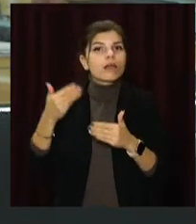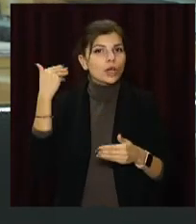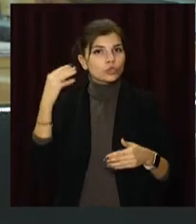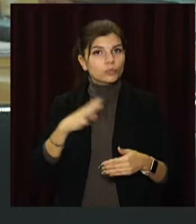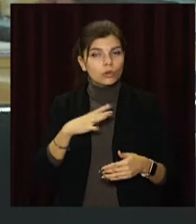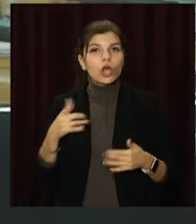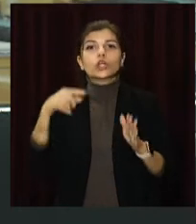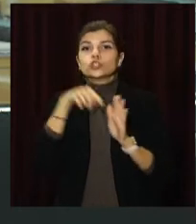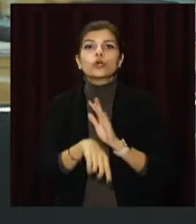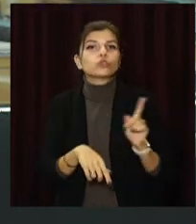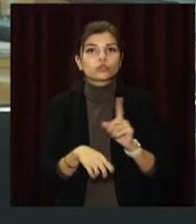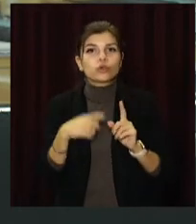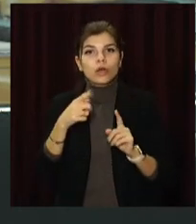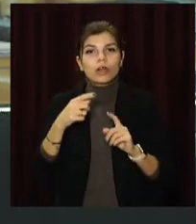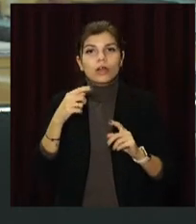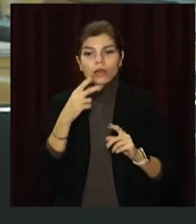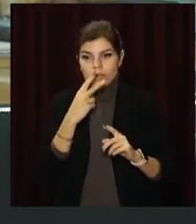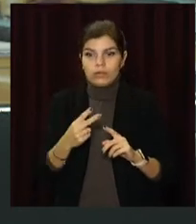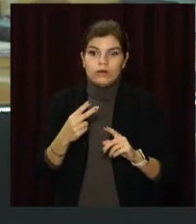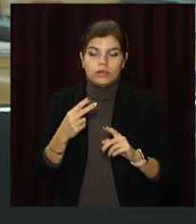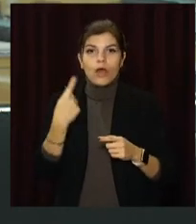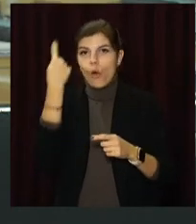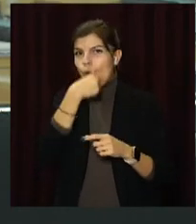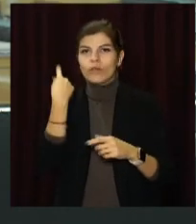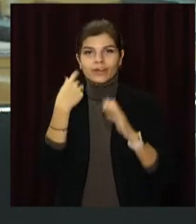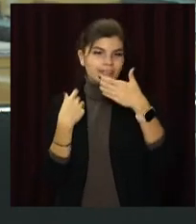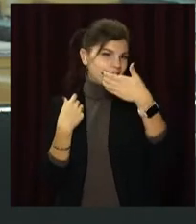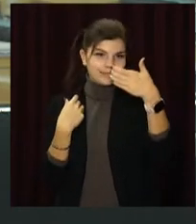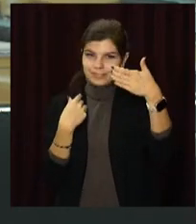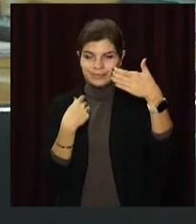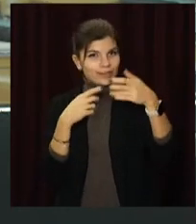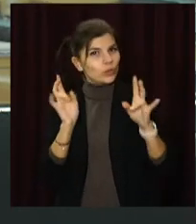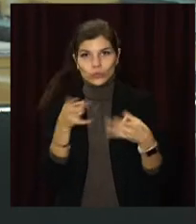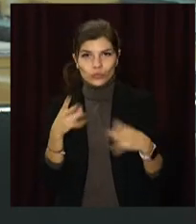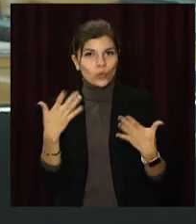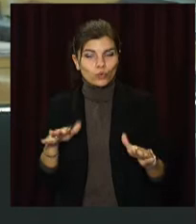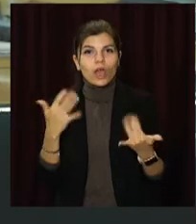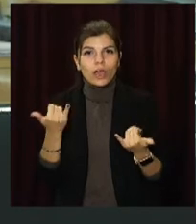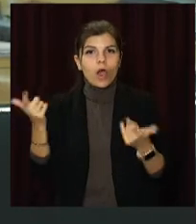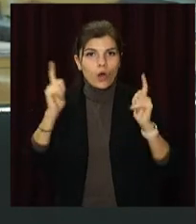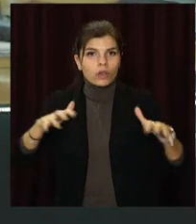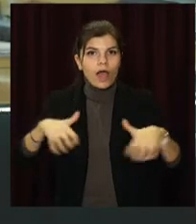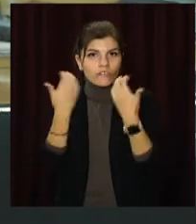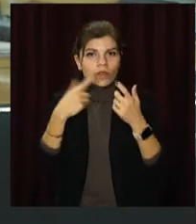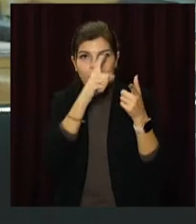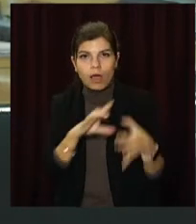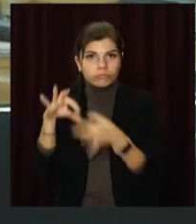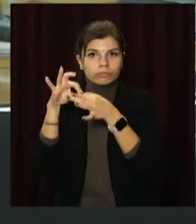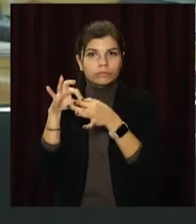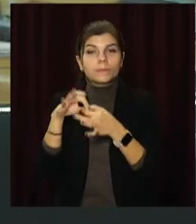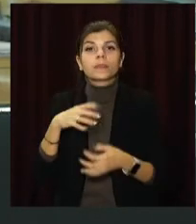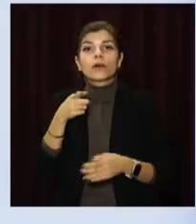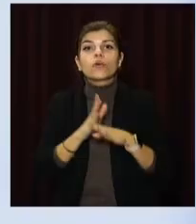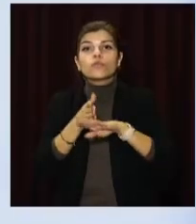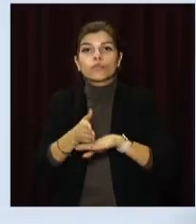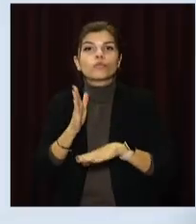раніше. Це значить, що крутити головою, аби підтвердити особистість, не доведеться, повідомляють в Міністерстві цифрової трансформації. Достатньо